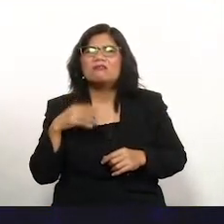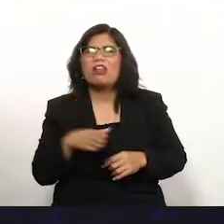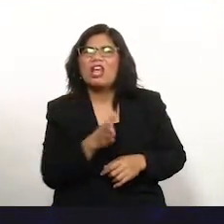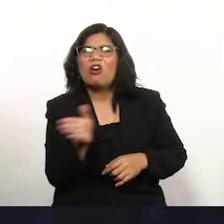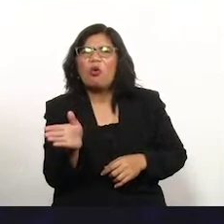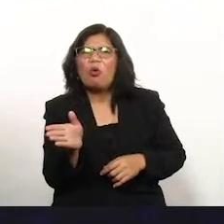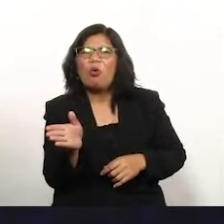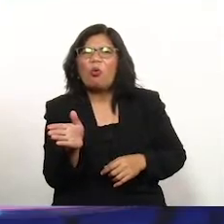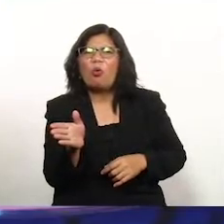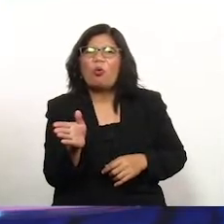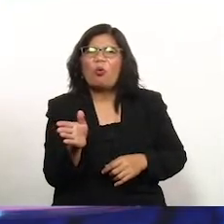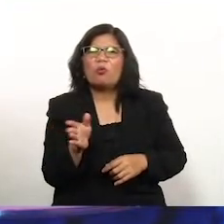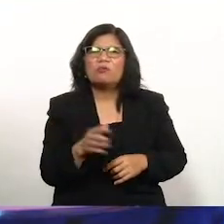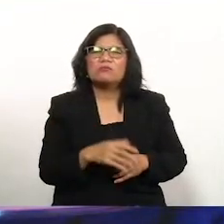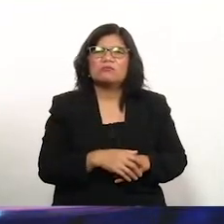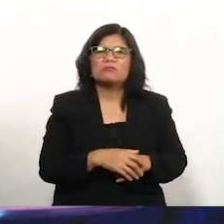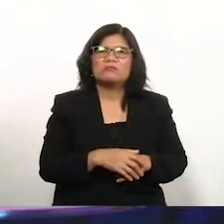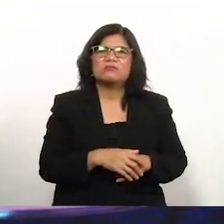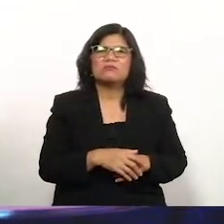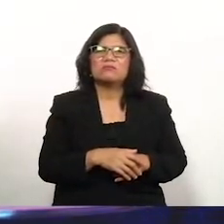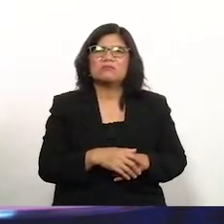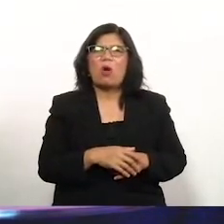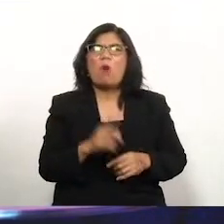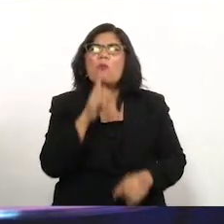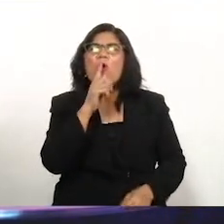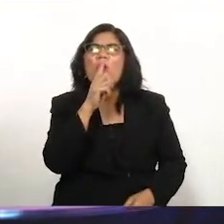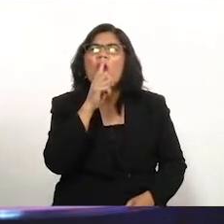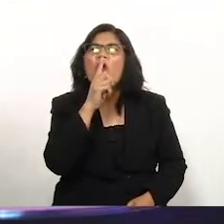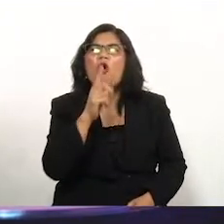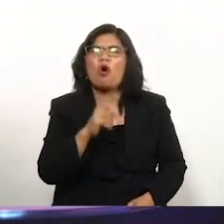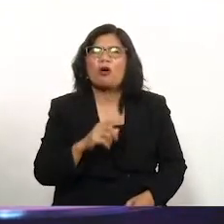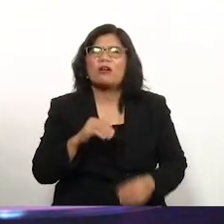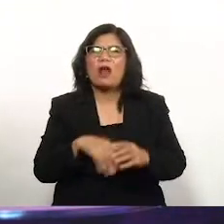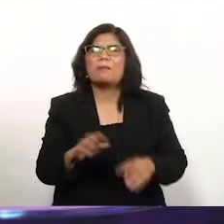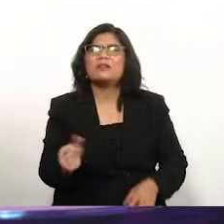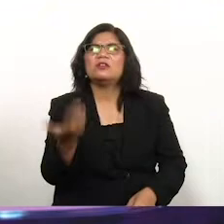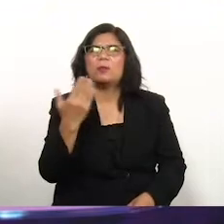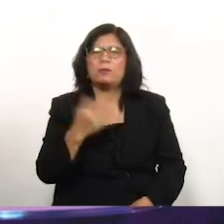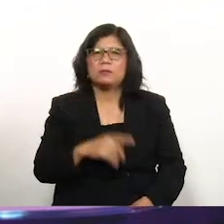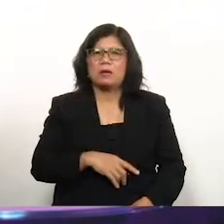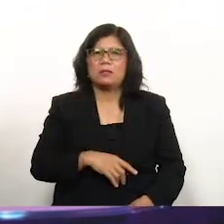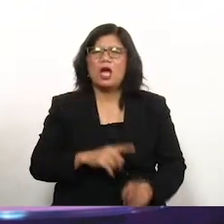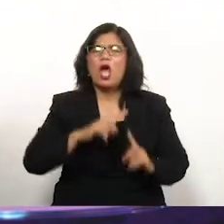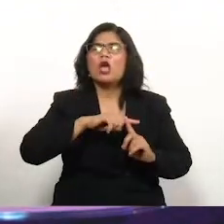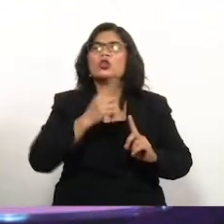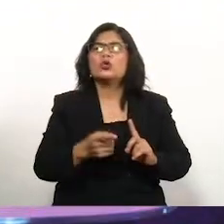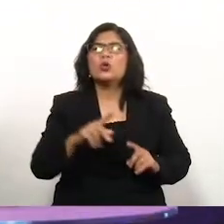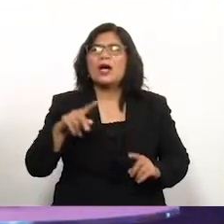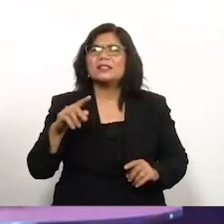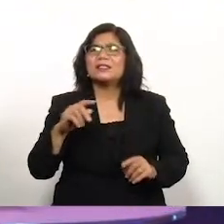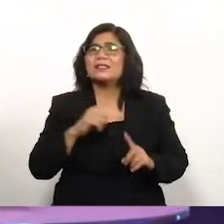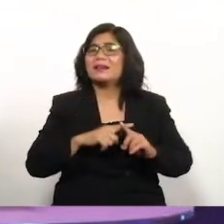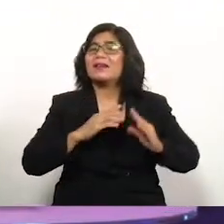perempuan tak hanya kalau kita nggak jujur dalam hidup Hai tugas gereja memperoleh